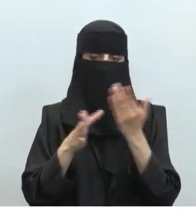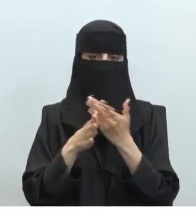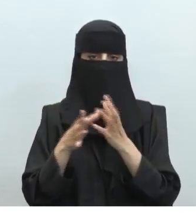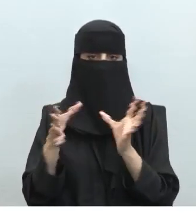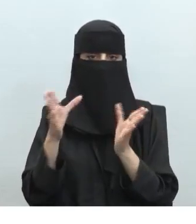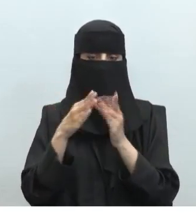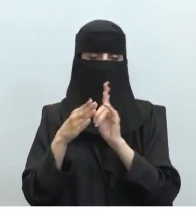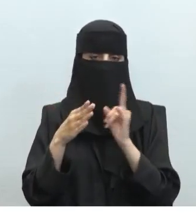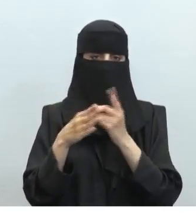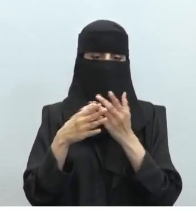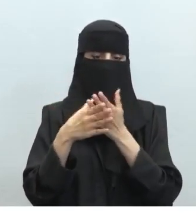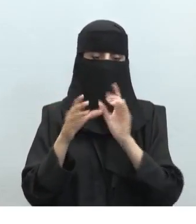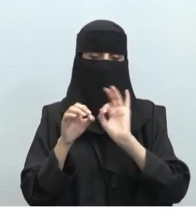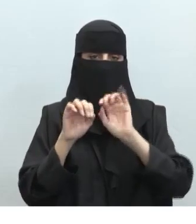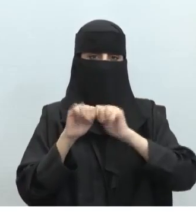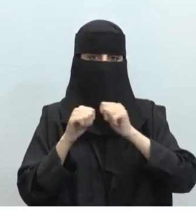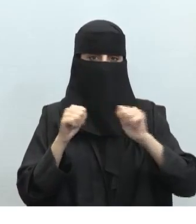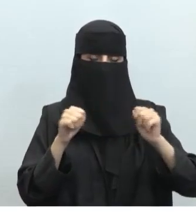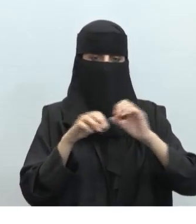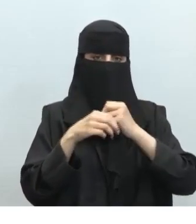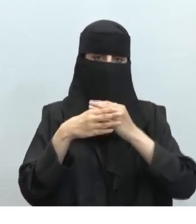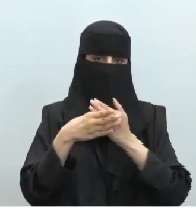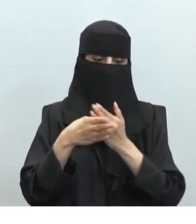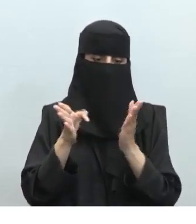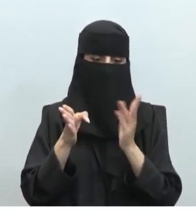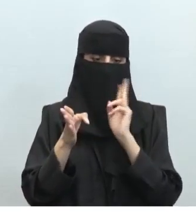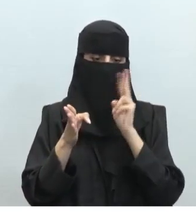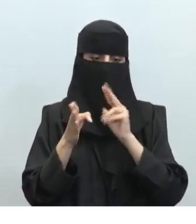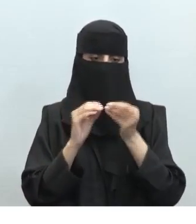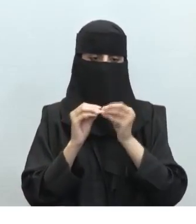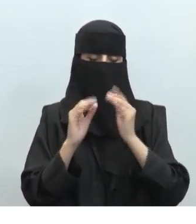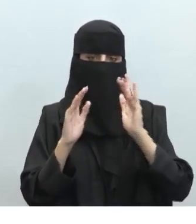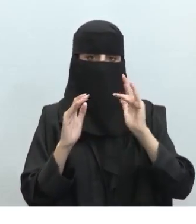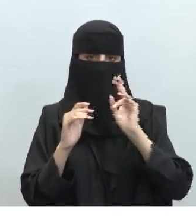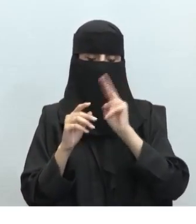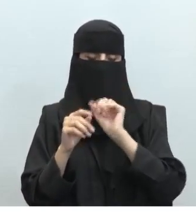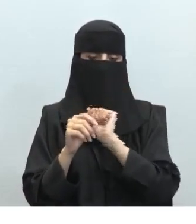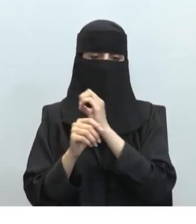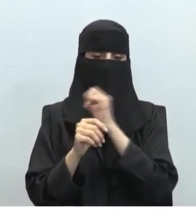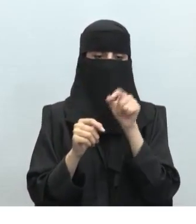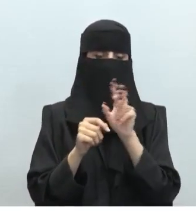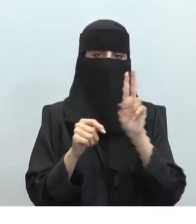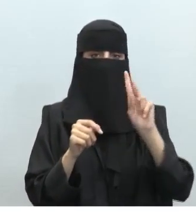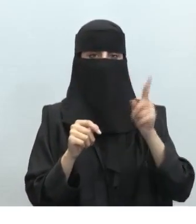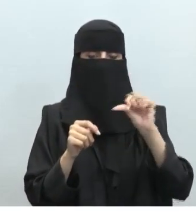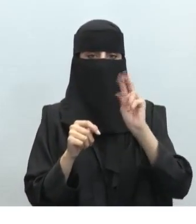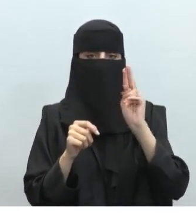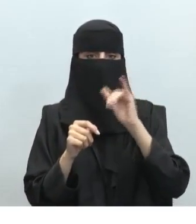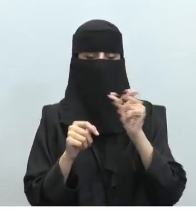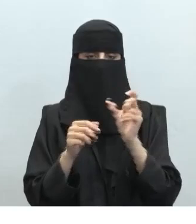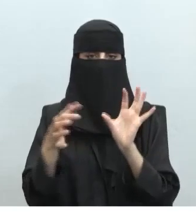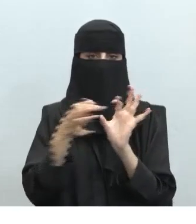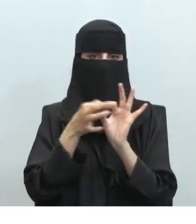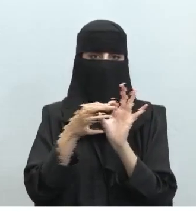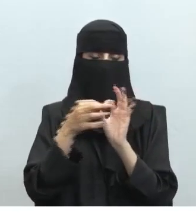الالتواء والهلي قام بتكسير هذه الروابط الهيدروجينيه هنا ما يظهر معنا باللون الاخضر هي عباره عن بروتينات مرتبطه مع السلاسل